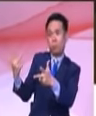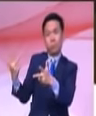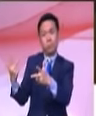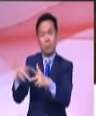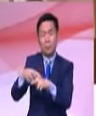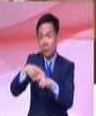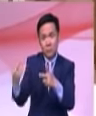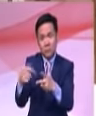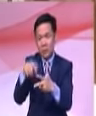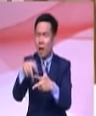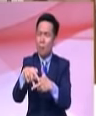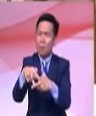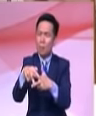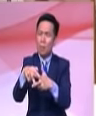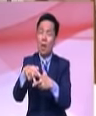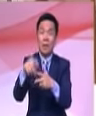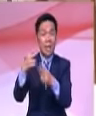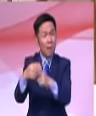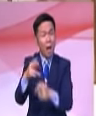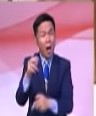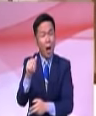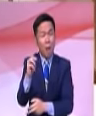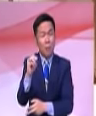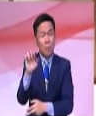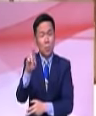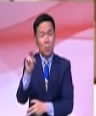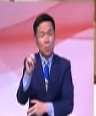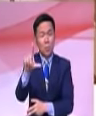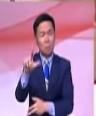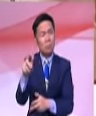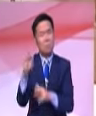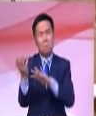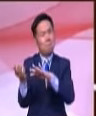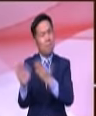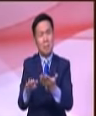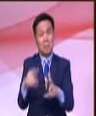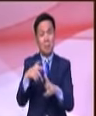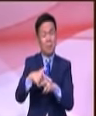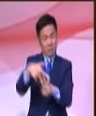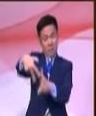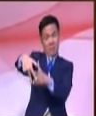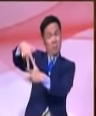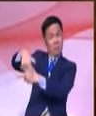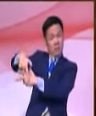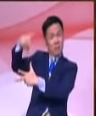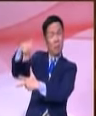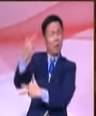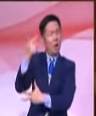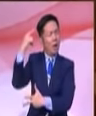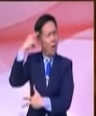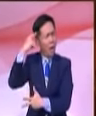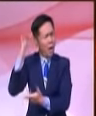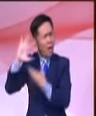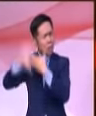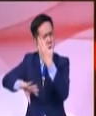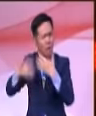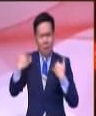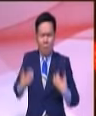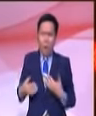Amirul disahkan meninggal dunia di lokasi kejadian. Rakannya pula cedera di bahagian kepala dan anggota badan. Ketua Polis Daerah